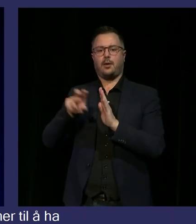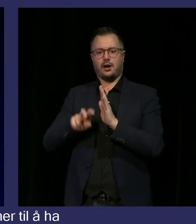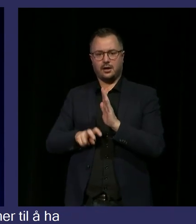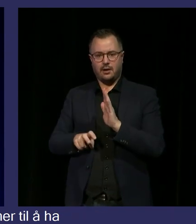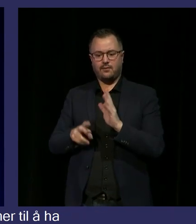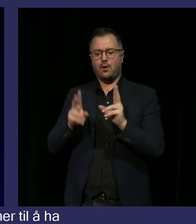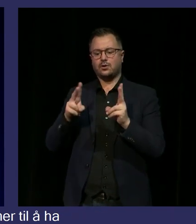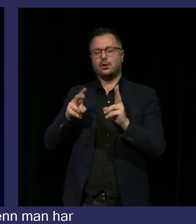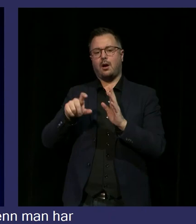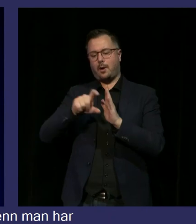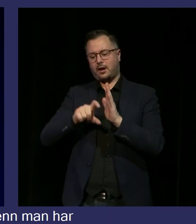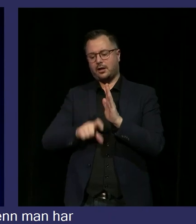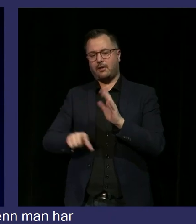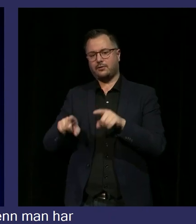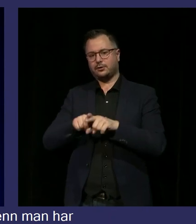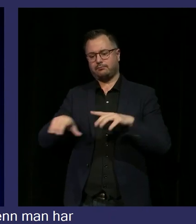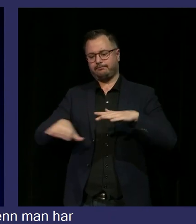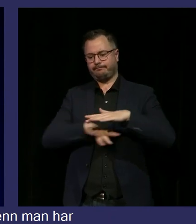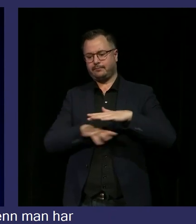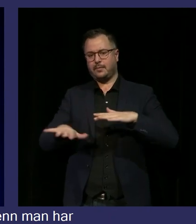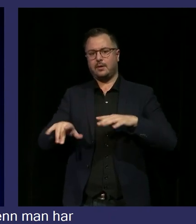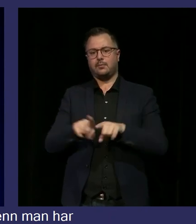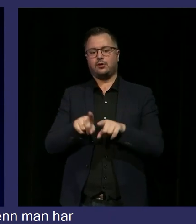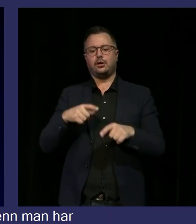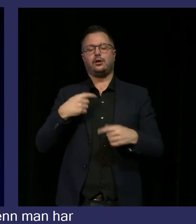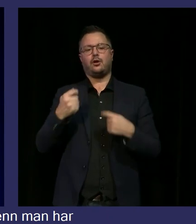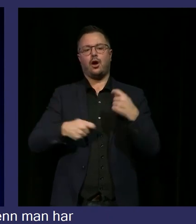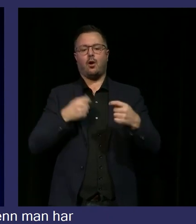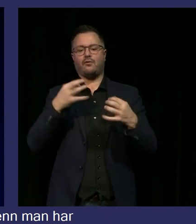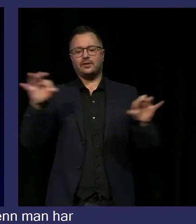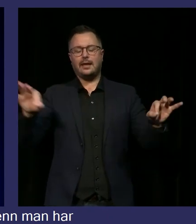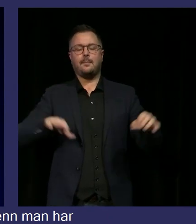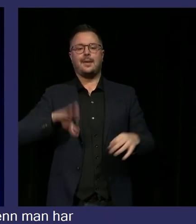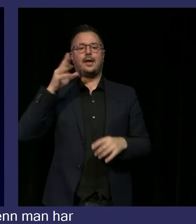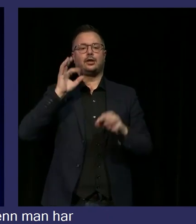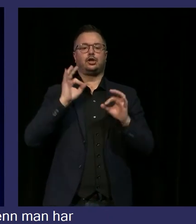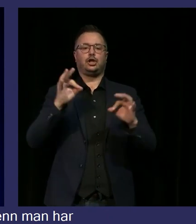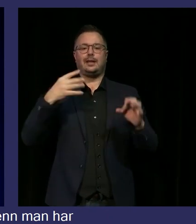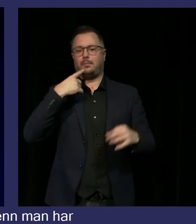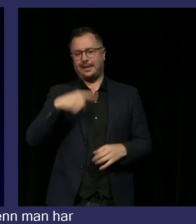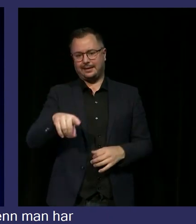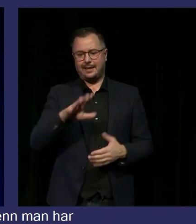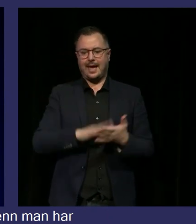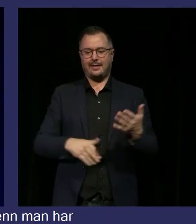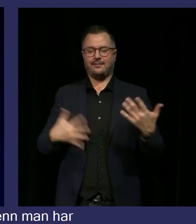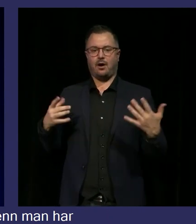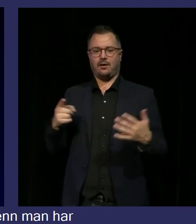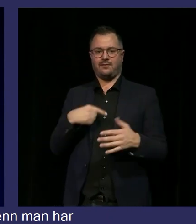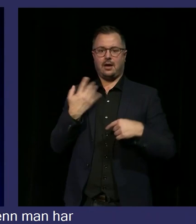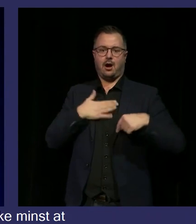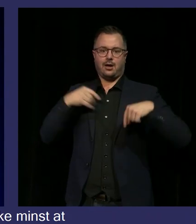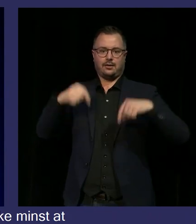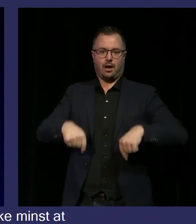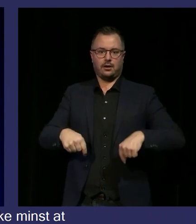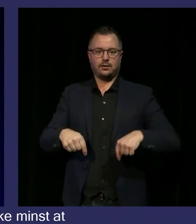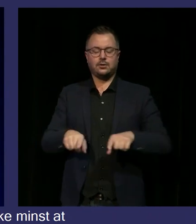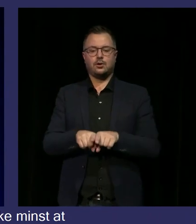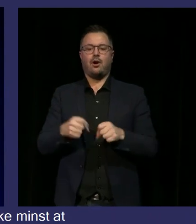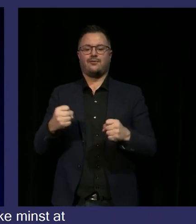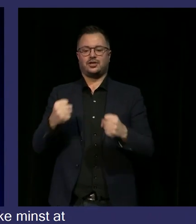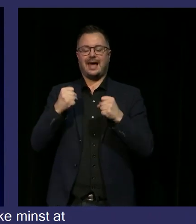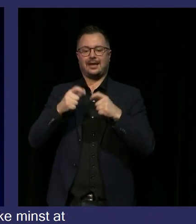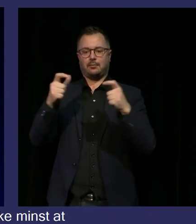paragrafer som gjør at det offentlige har tydeligere plikter enn man har hatt til nå. Så med et forsterkt mandat til språkrådet,